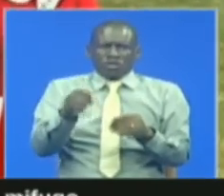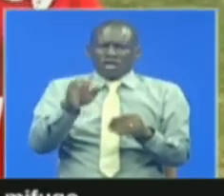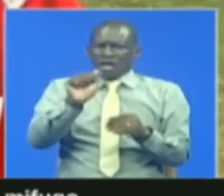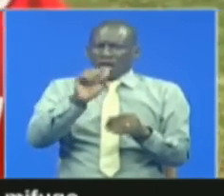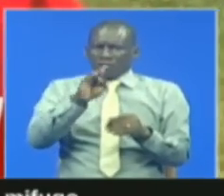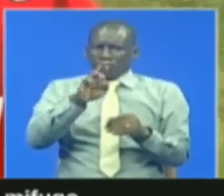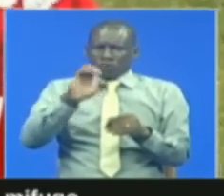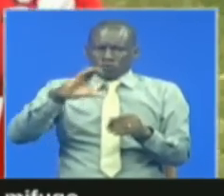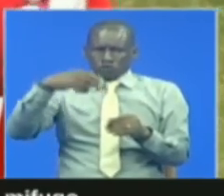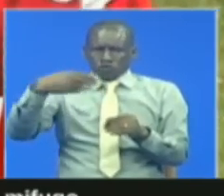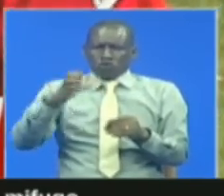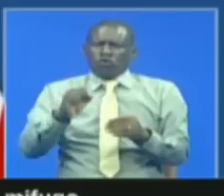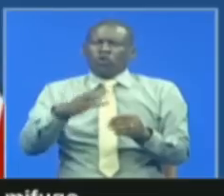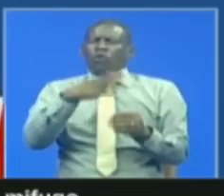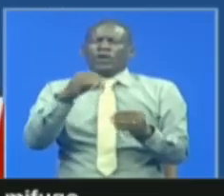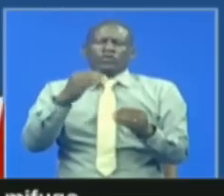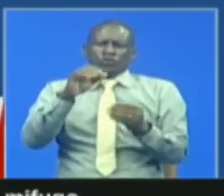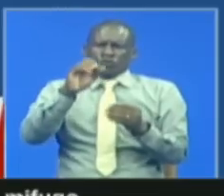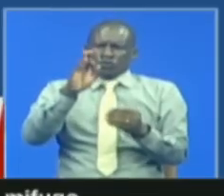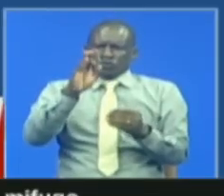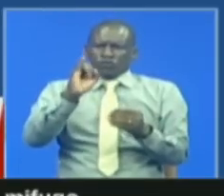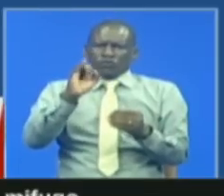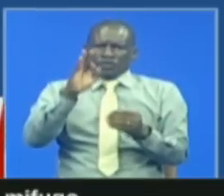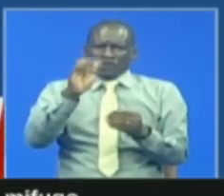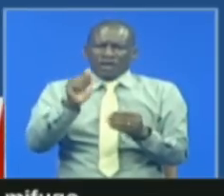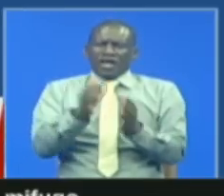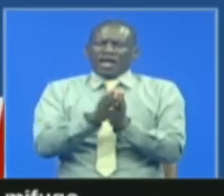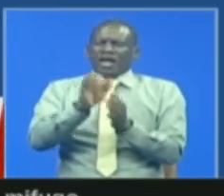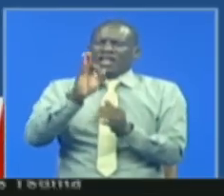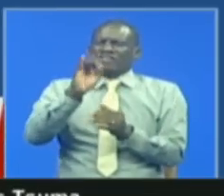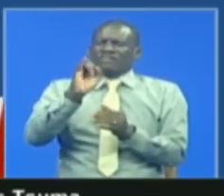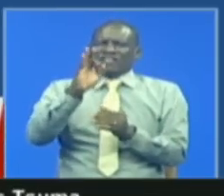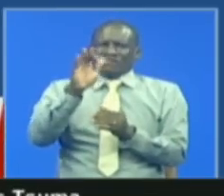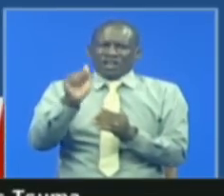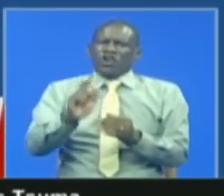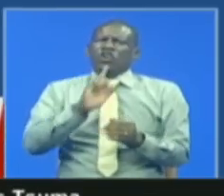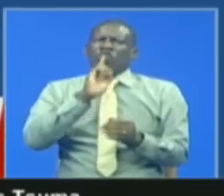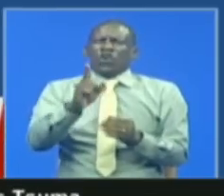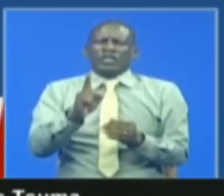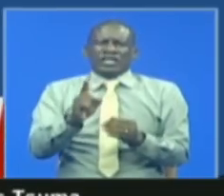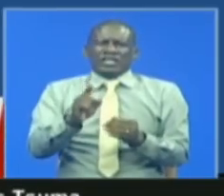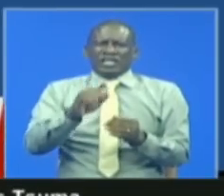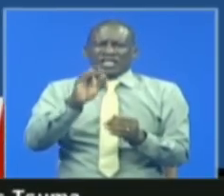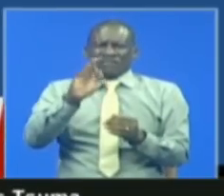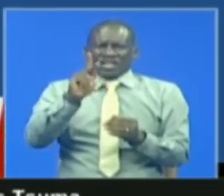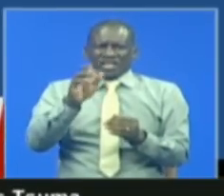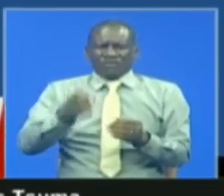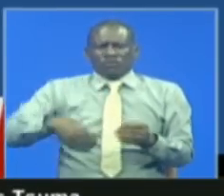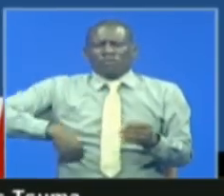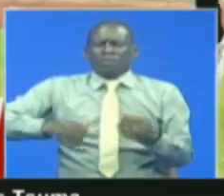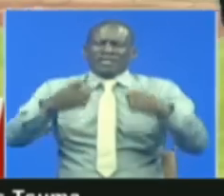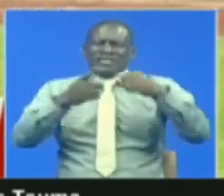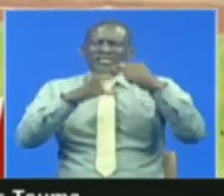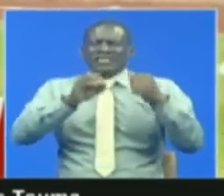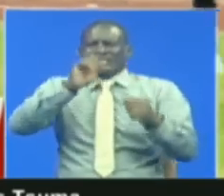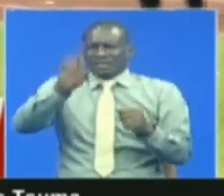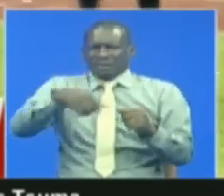FKF kwa FIFA ambapo FIFA iliagiza FKF imlipe Amruche shilingi milioni 60 kwa kumwachisha kazi